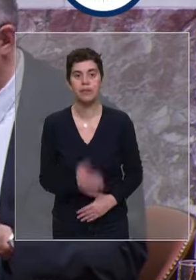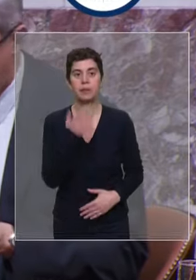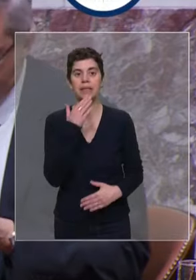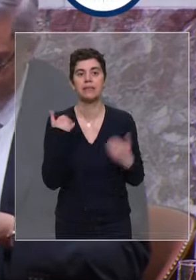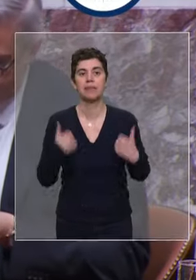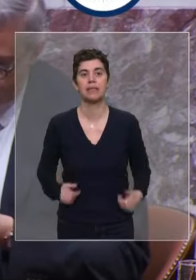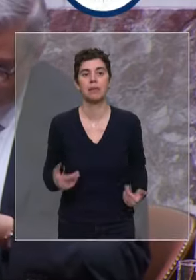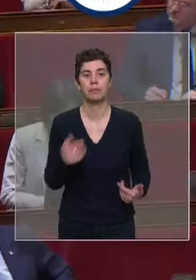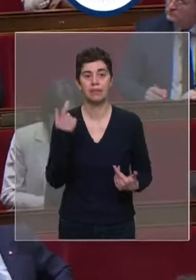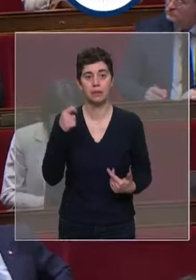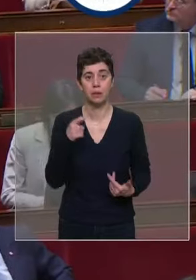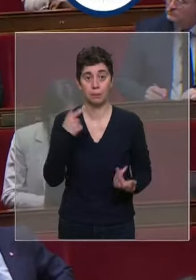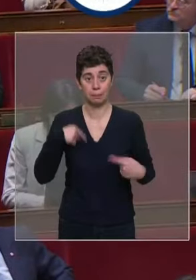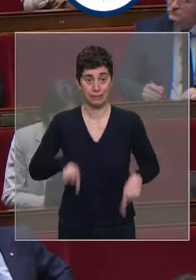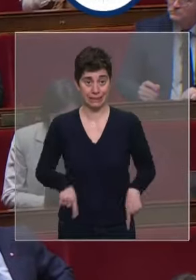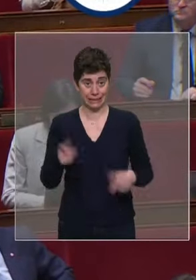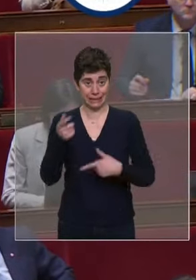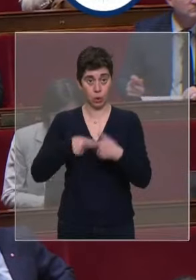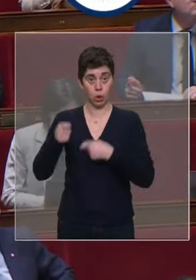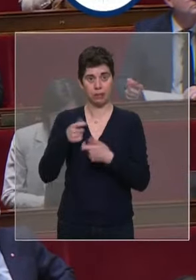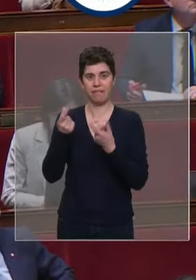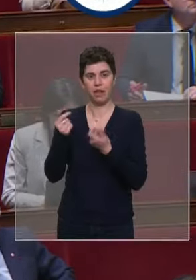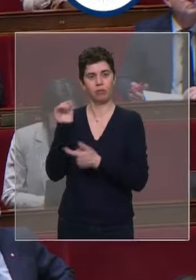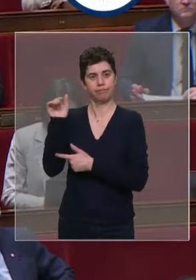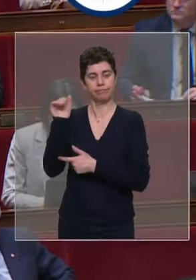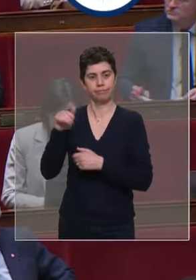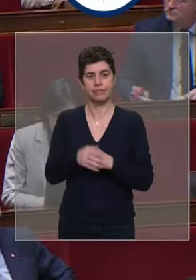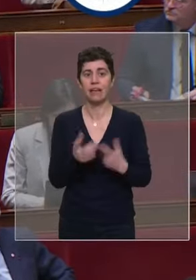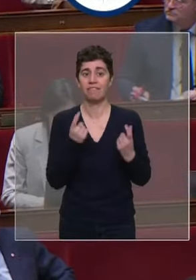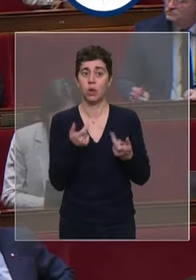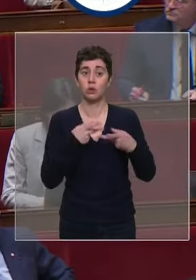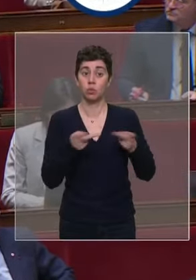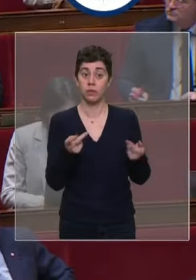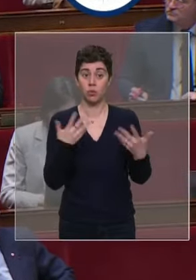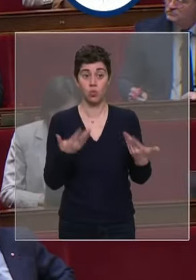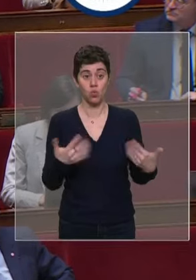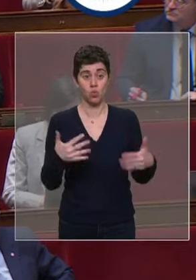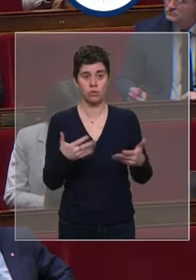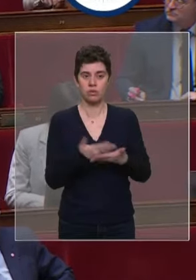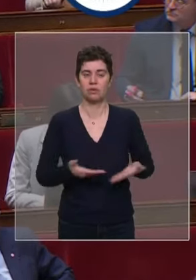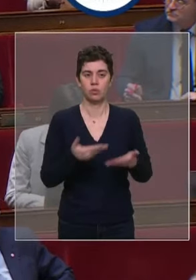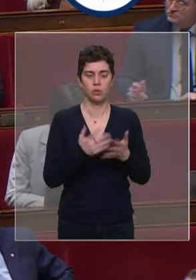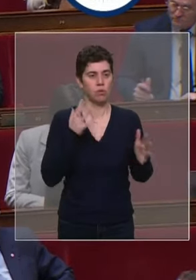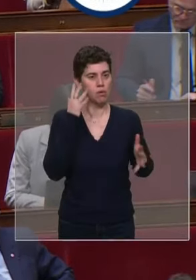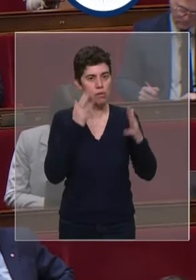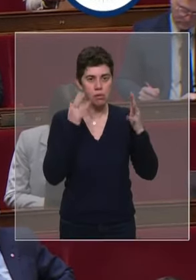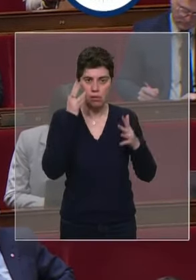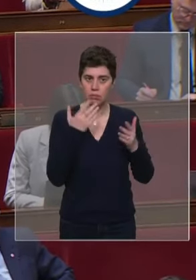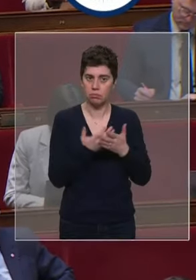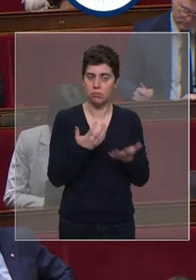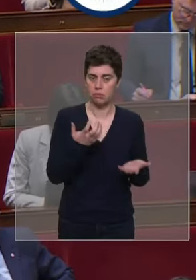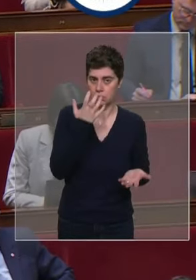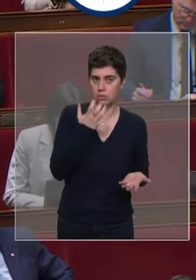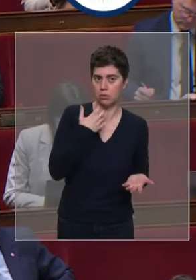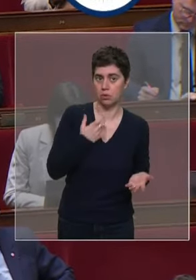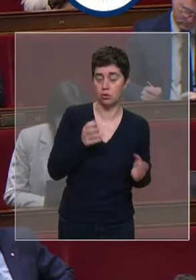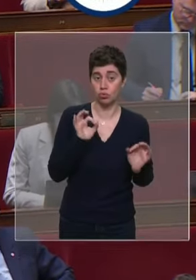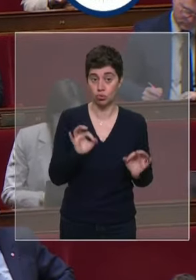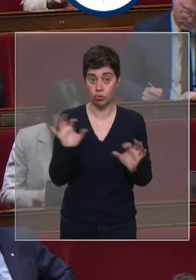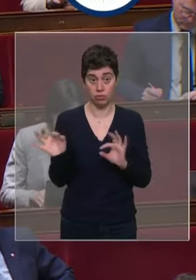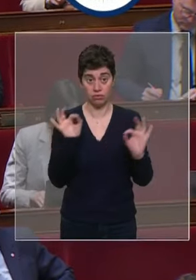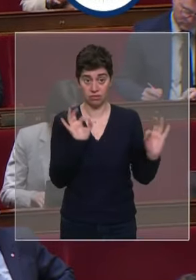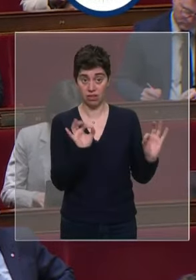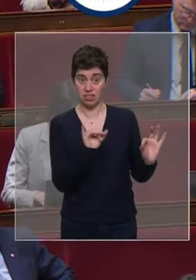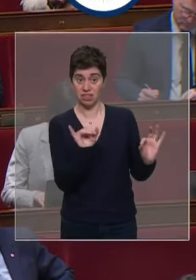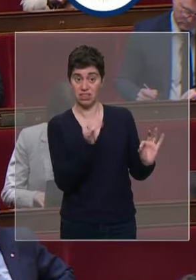Ministre de l'Économie et des Finances. La situation de nos finances publiques est préoccupante et sérieuse. Ce sont les mots lourds de sens prononcés